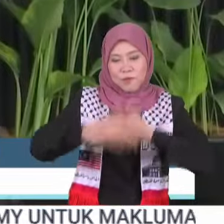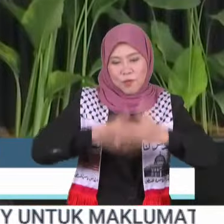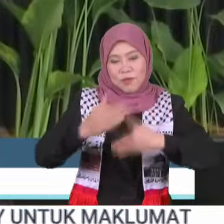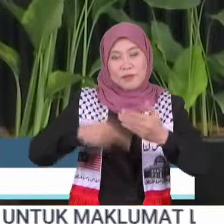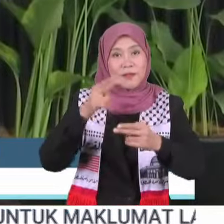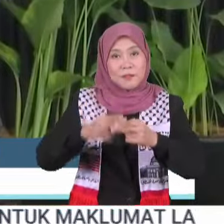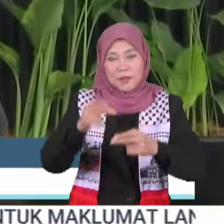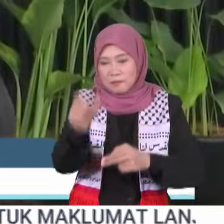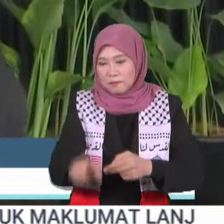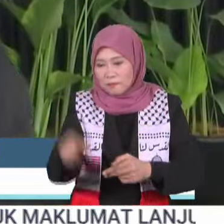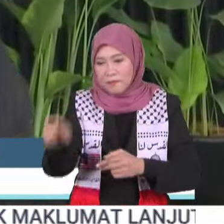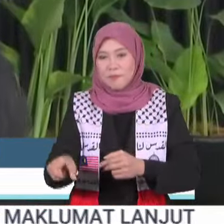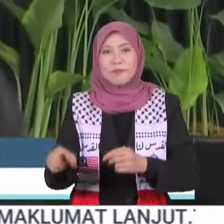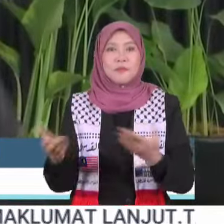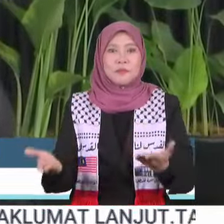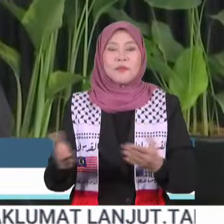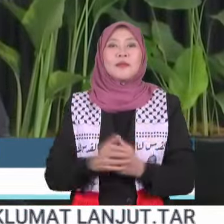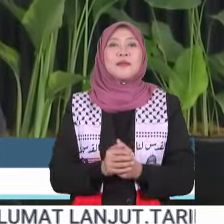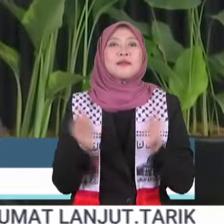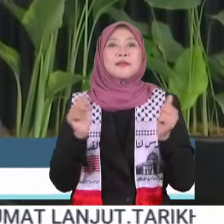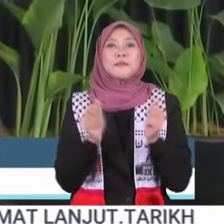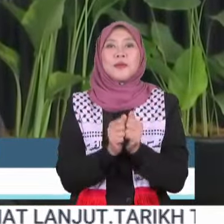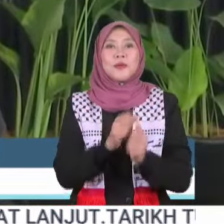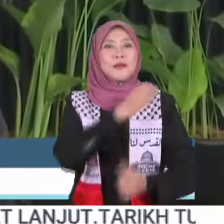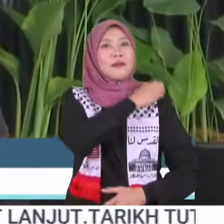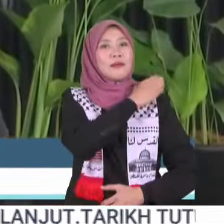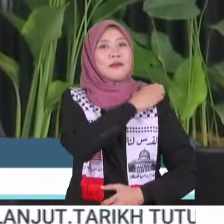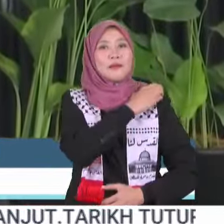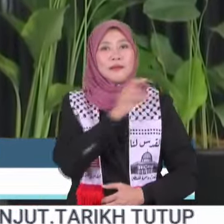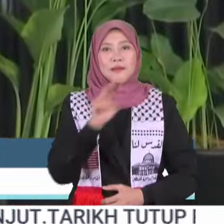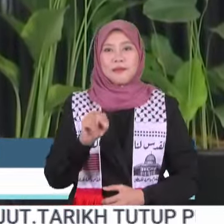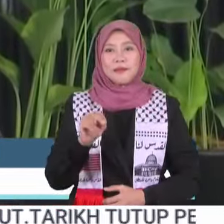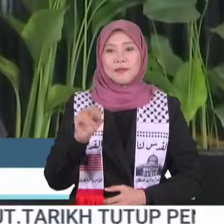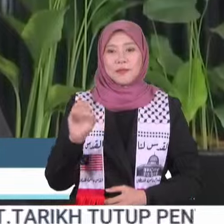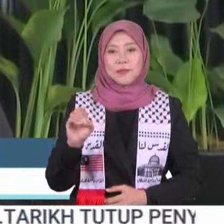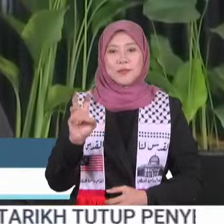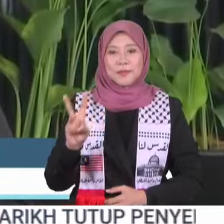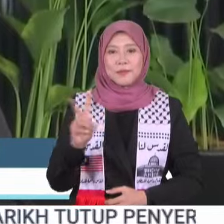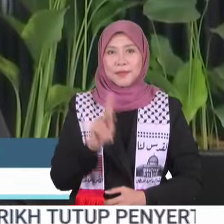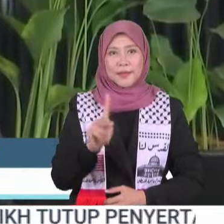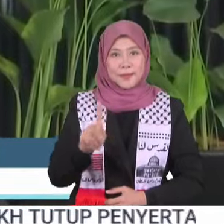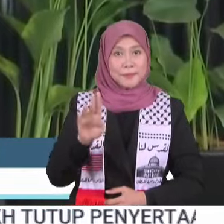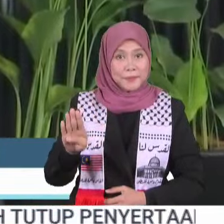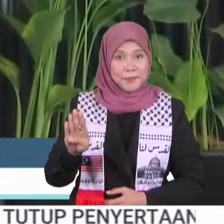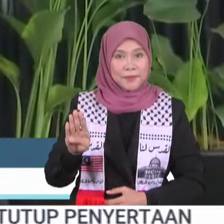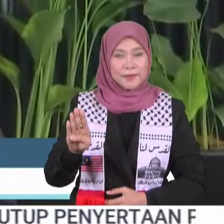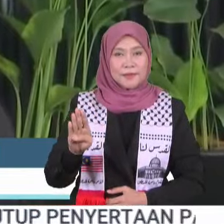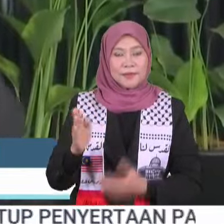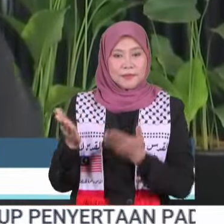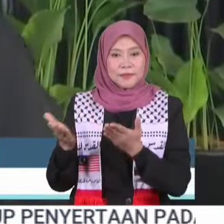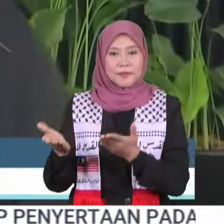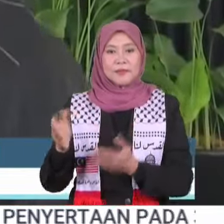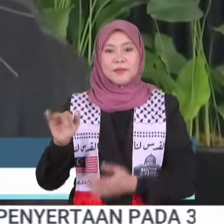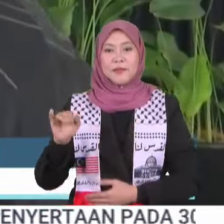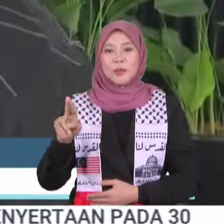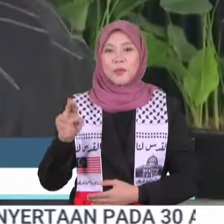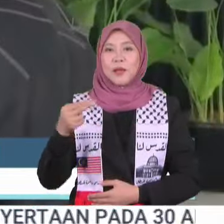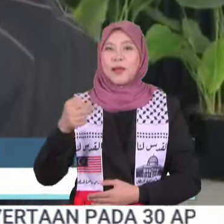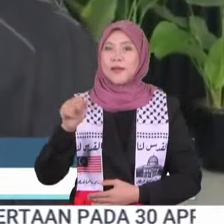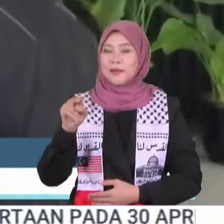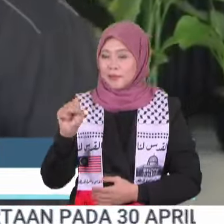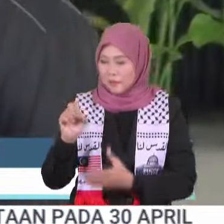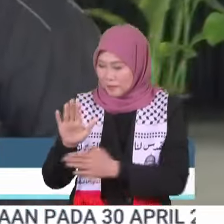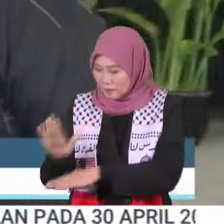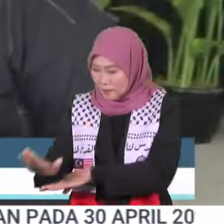penamaan calon esok, saya bersama dengan Pegawai Pengurus Pilihan Raya Kecil N06 Kuala Kubu Baru, Tuan Yohanes Auri Kamarudin.